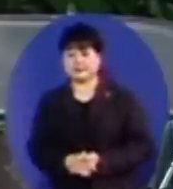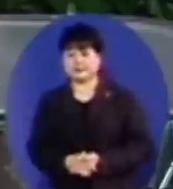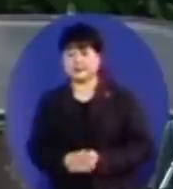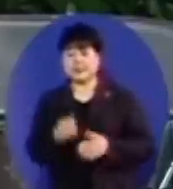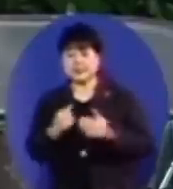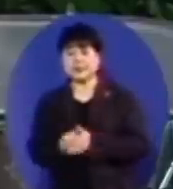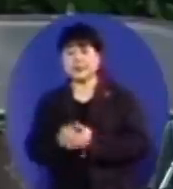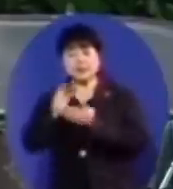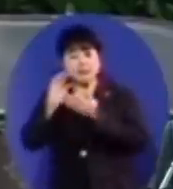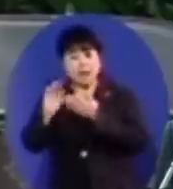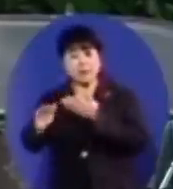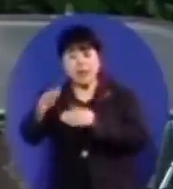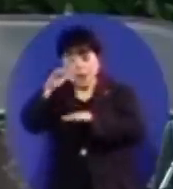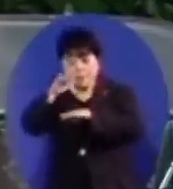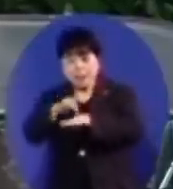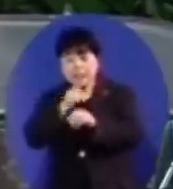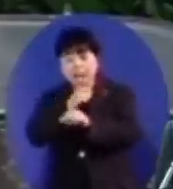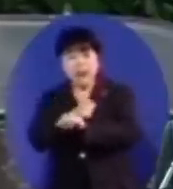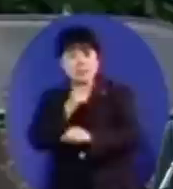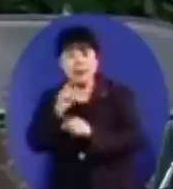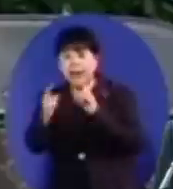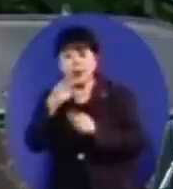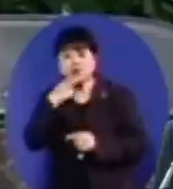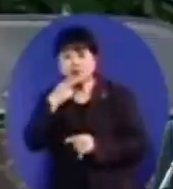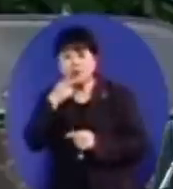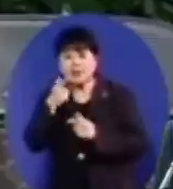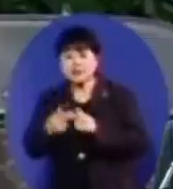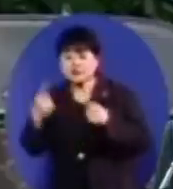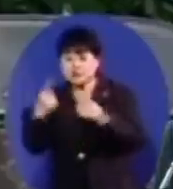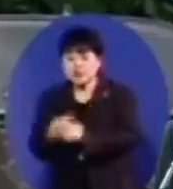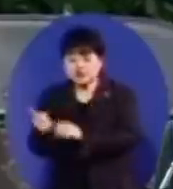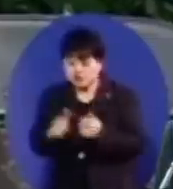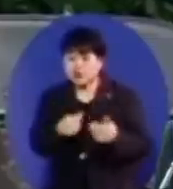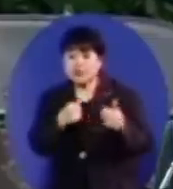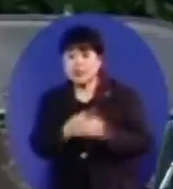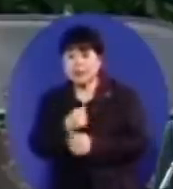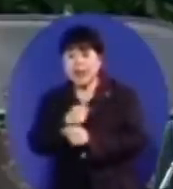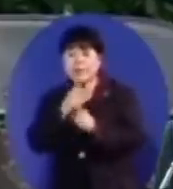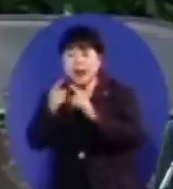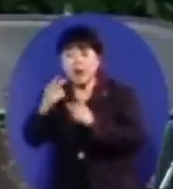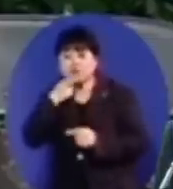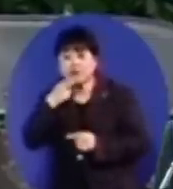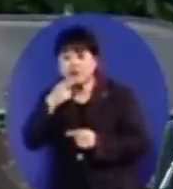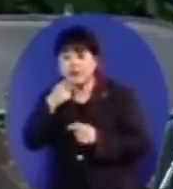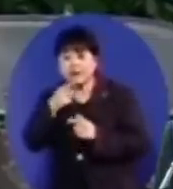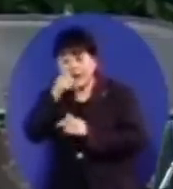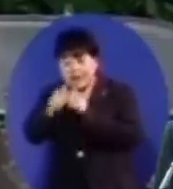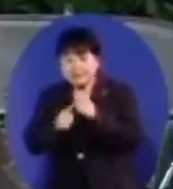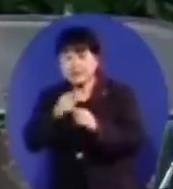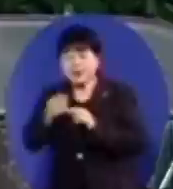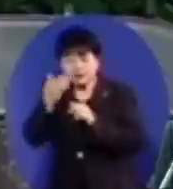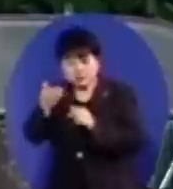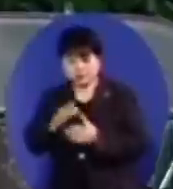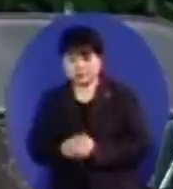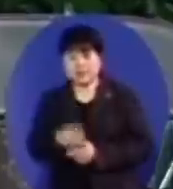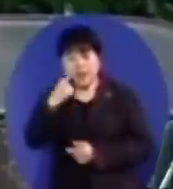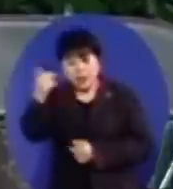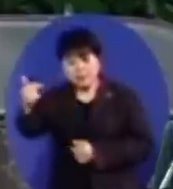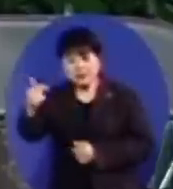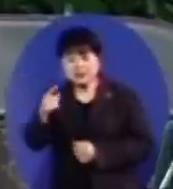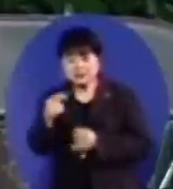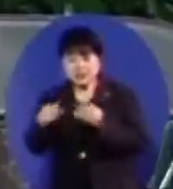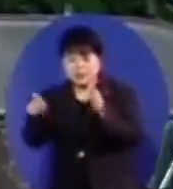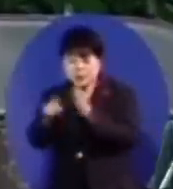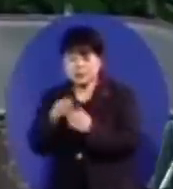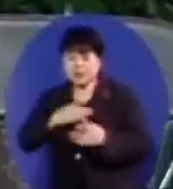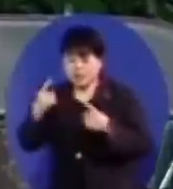그러니 그 다음 뭐 마귀가 할 말이 있어야죠. 예수님이 대신 죽어주셨다. 하나님께서 말씀할 수 없습니다. 아버지 내가 이 사람 위해서